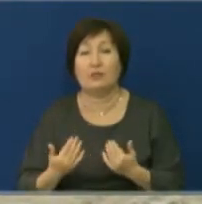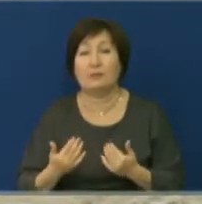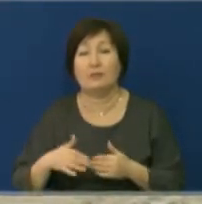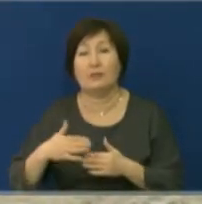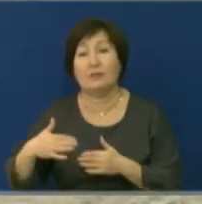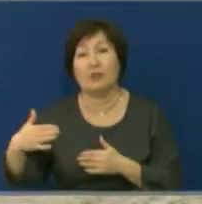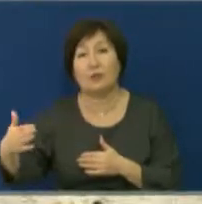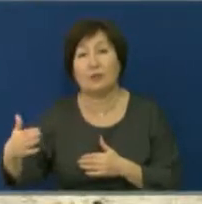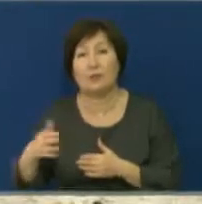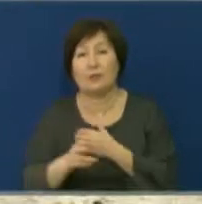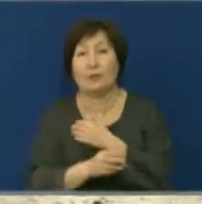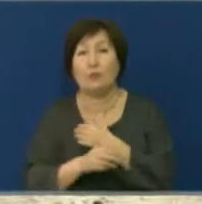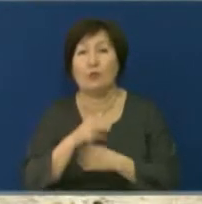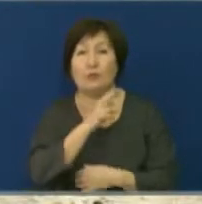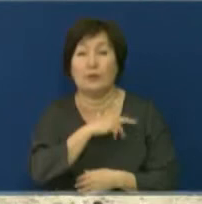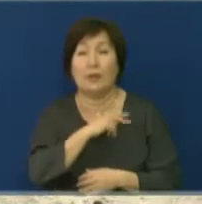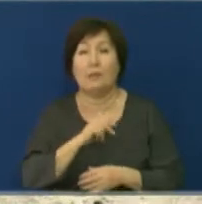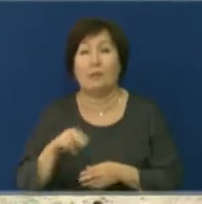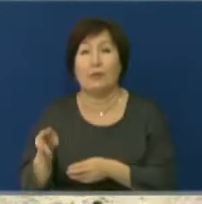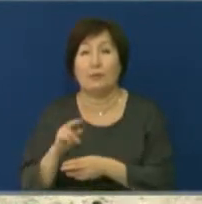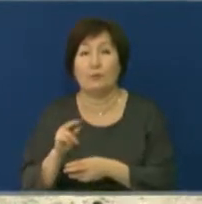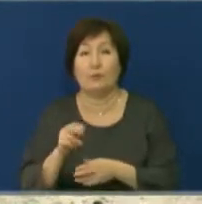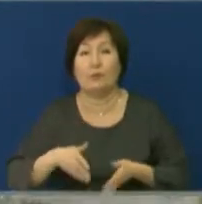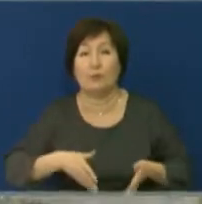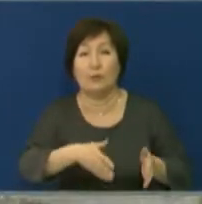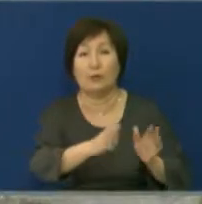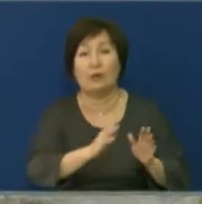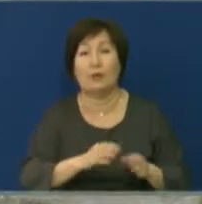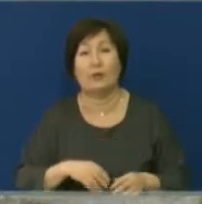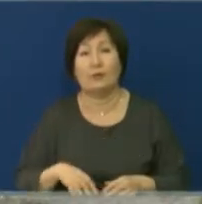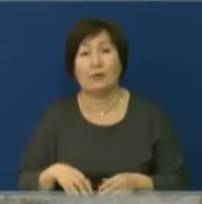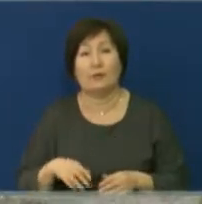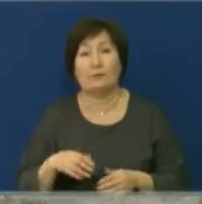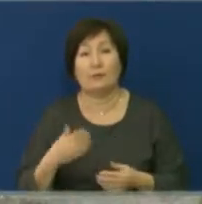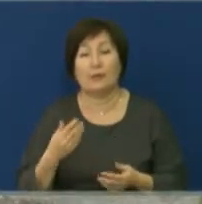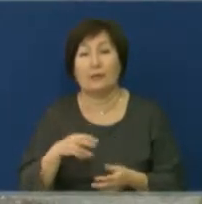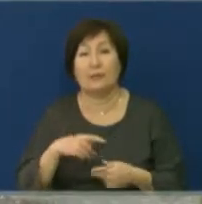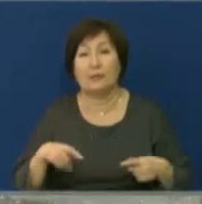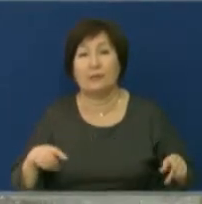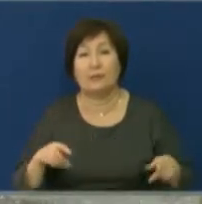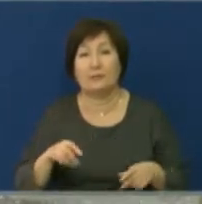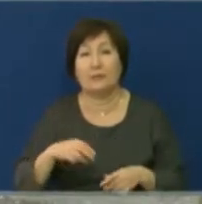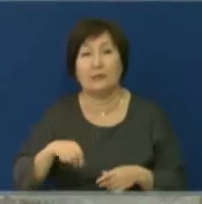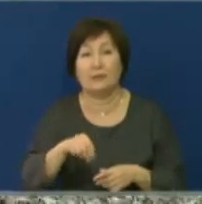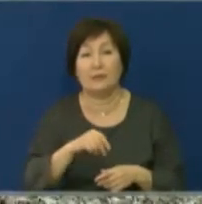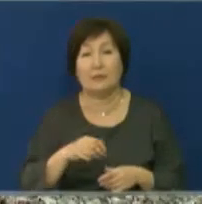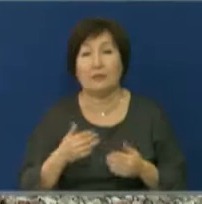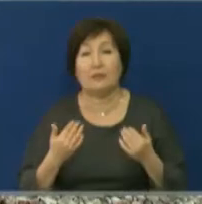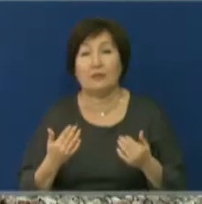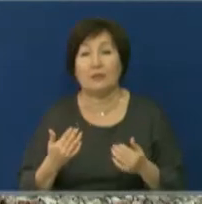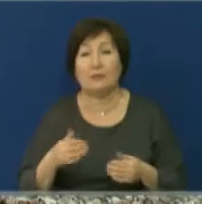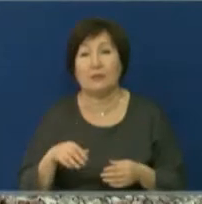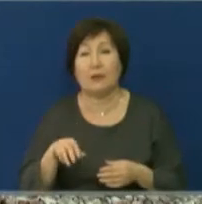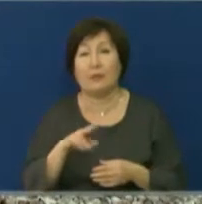профилированию на улицах города с отсыпкой щебнем и укладкой песчано-гравийной смесью. Сейчас вы видите улицы Алтайская и